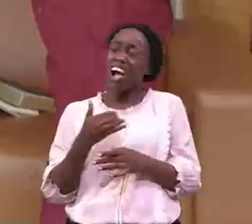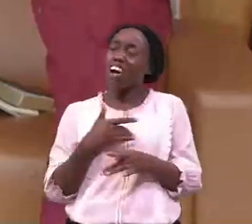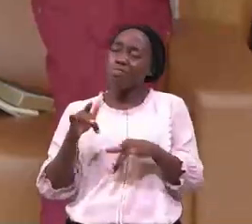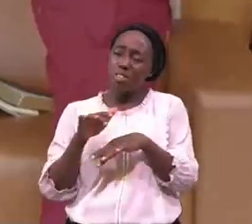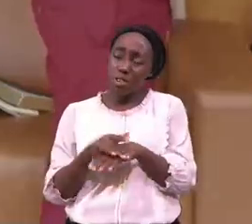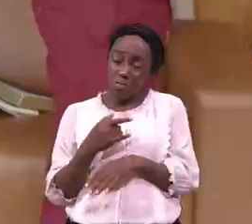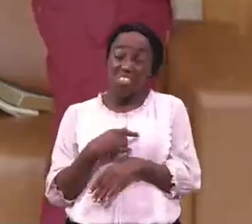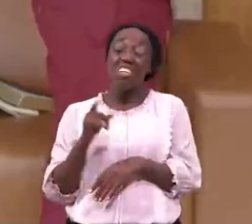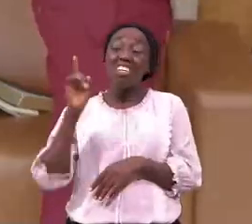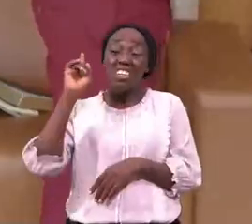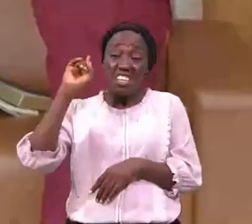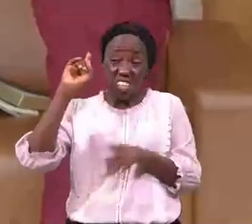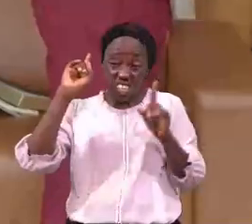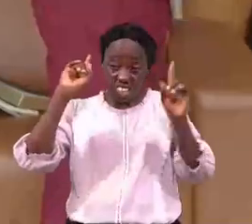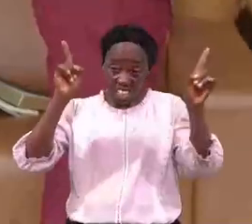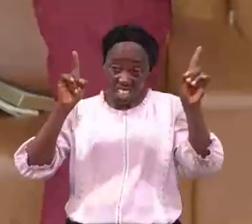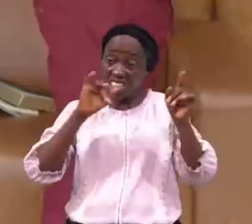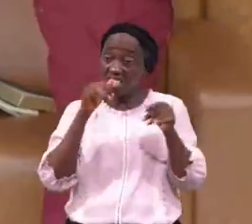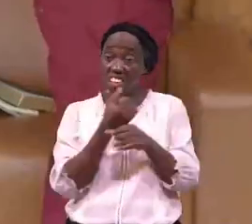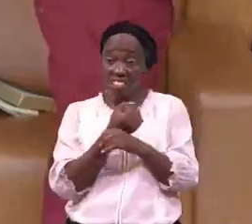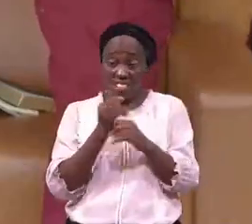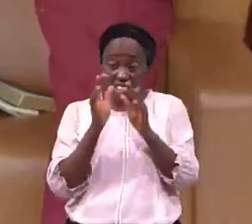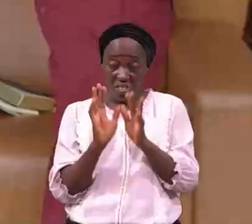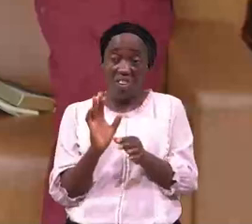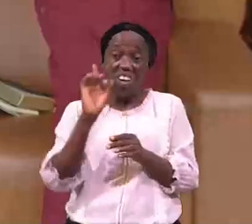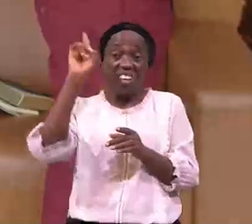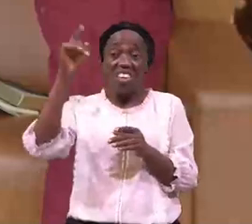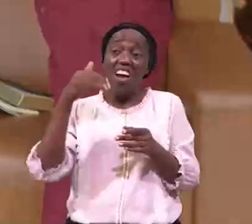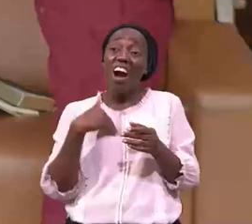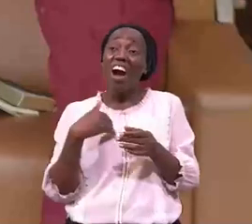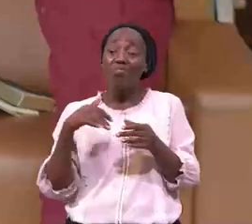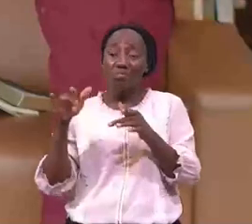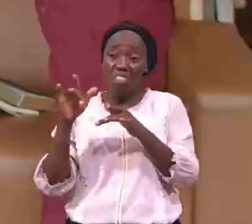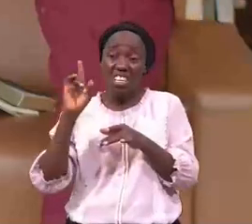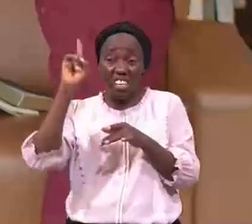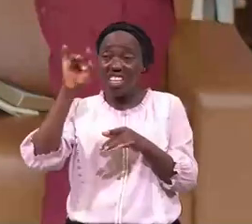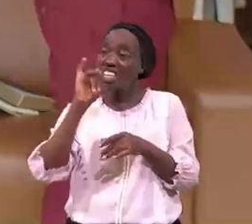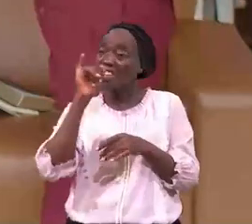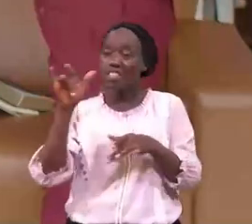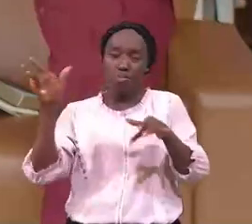La Bible dit qu'il est capable de sauver.